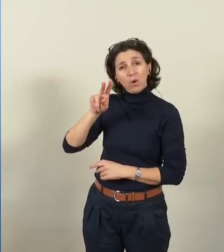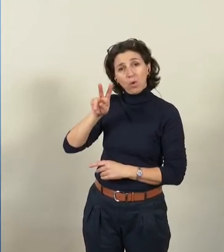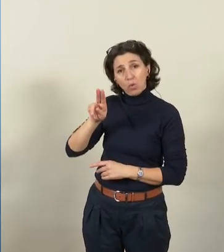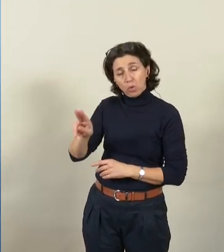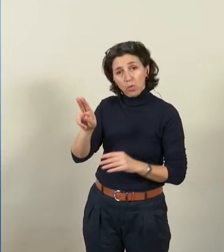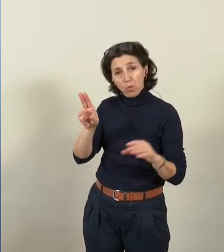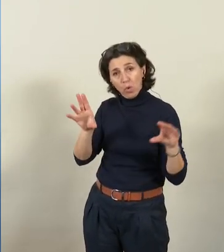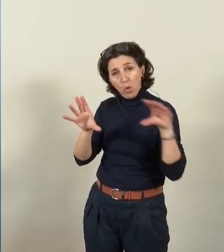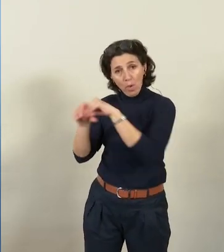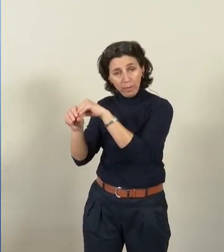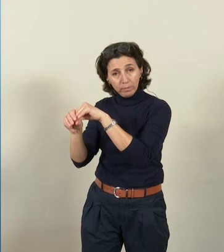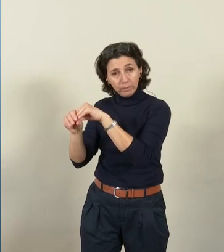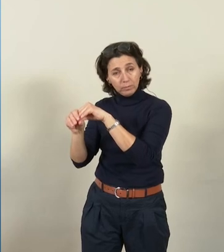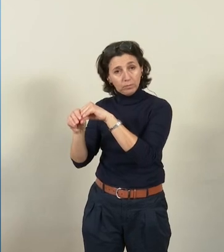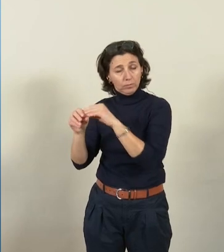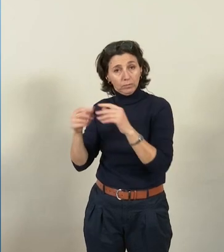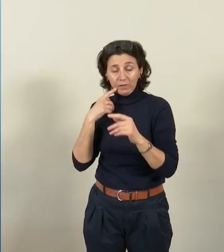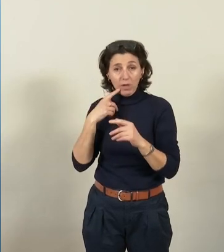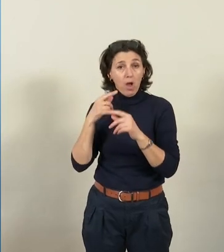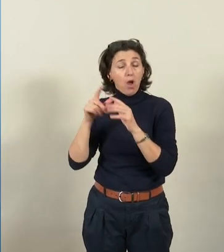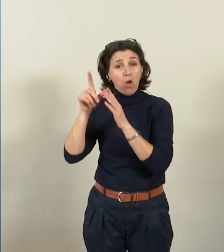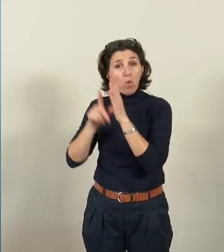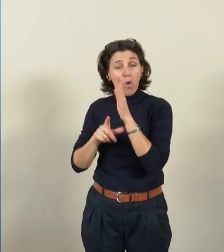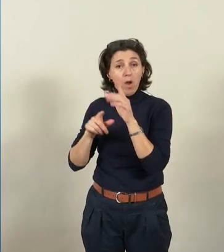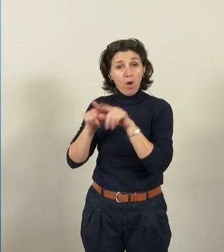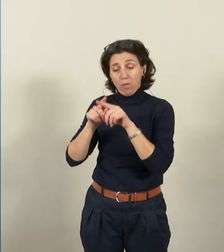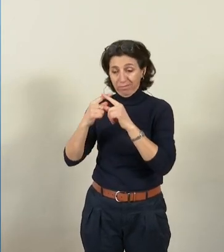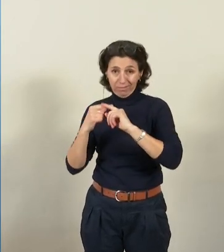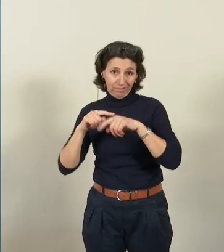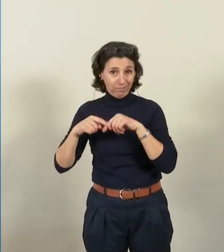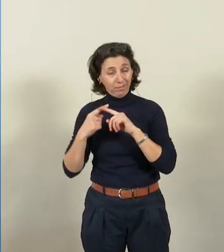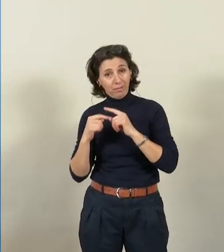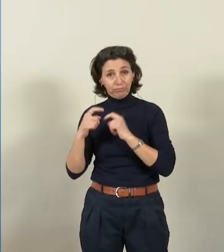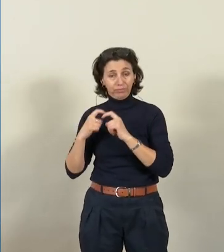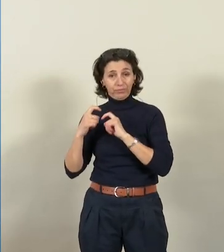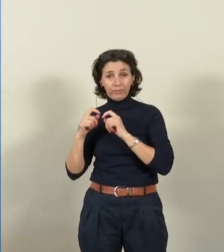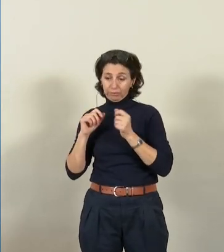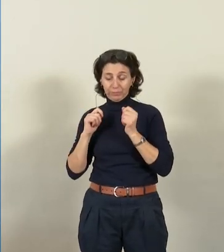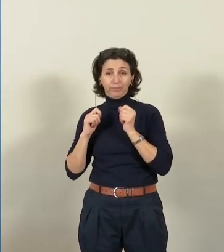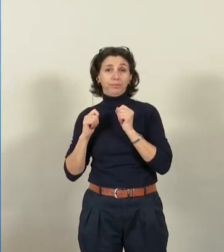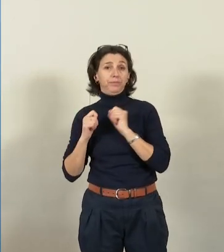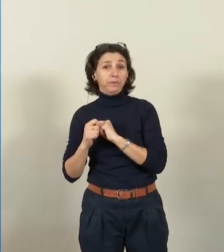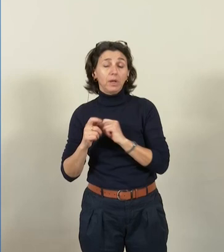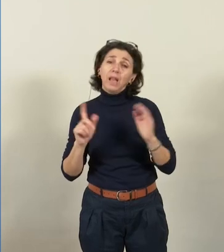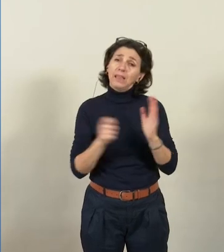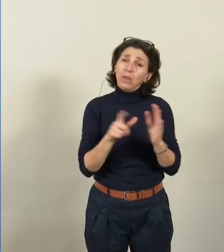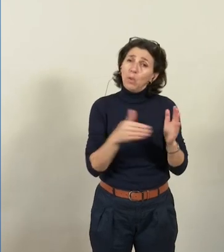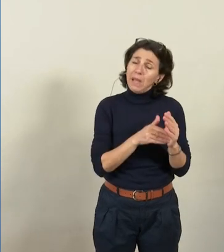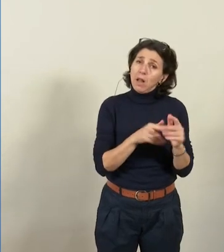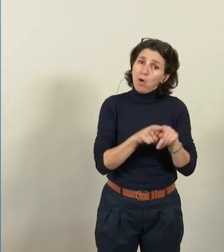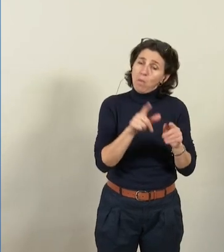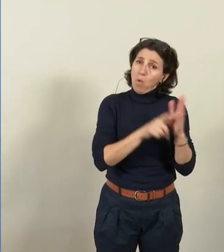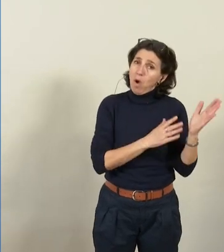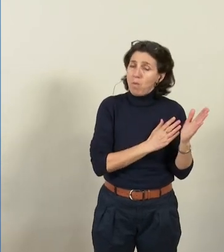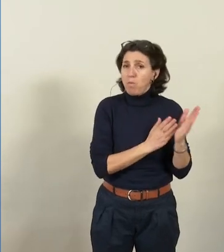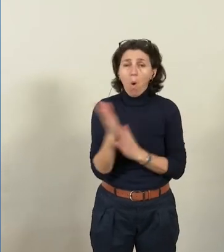complet euh de de la loi qui a en l'an 2000 marqué un virage hein et euh c'est important